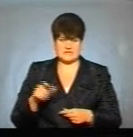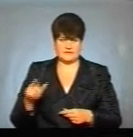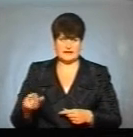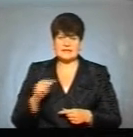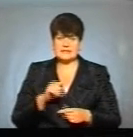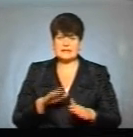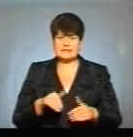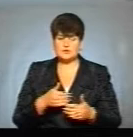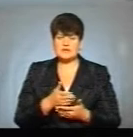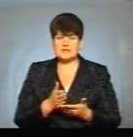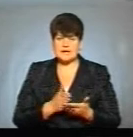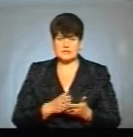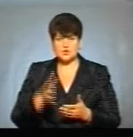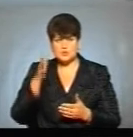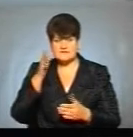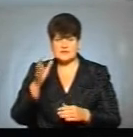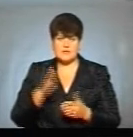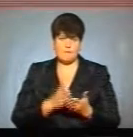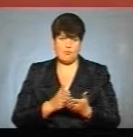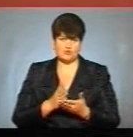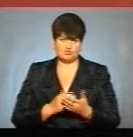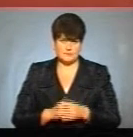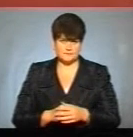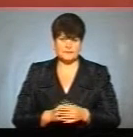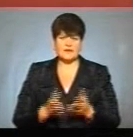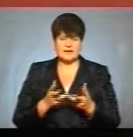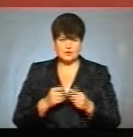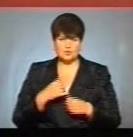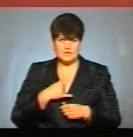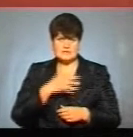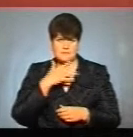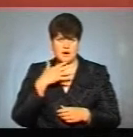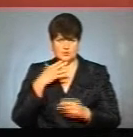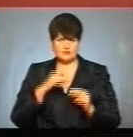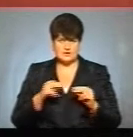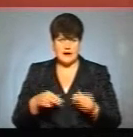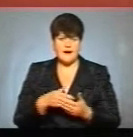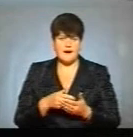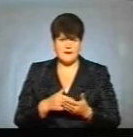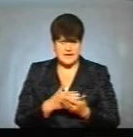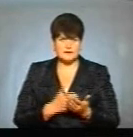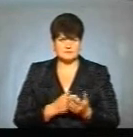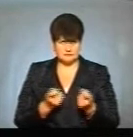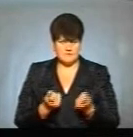які надають якісні освітні послуги. Тобто кількісно в нас забагато вчителів, а якісно замало?